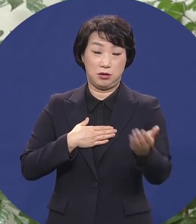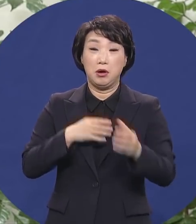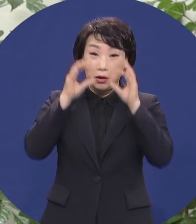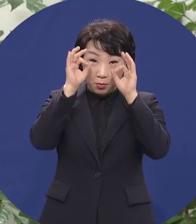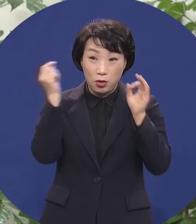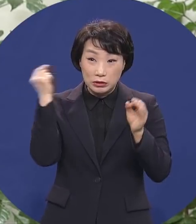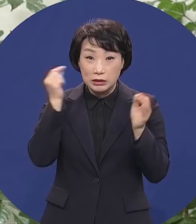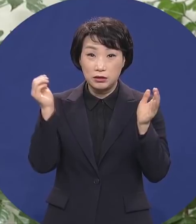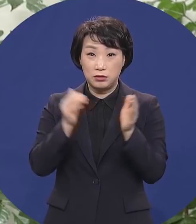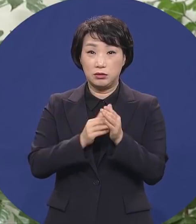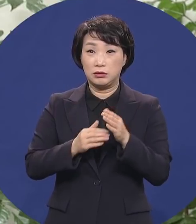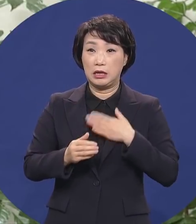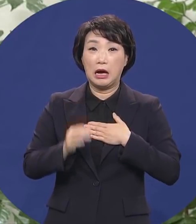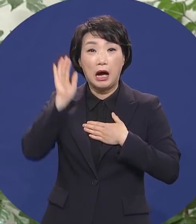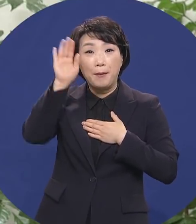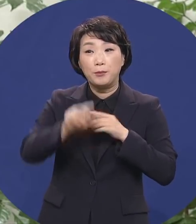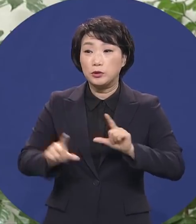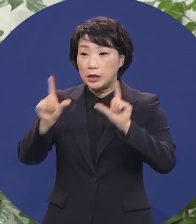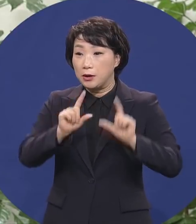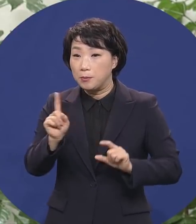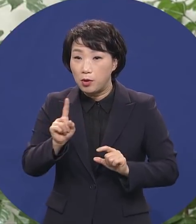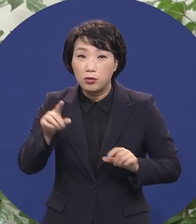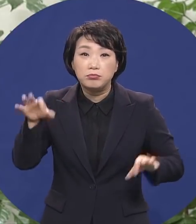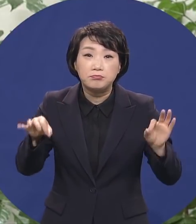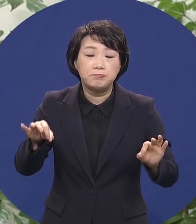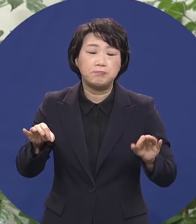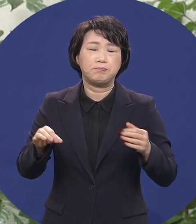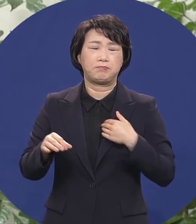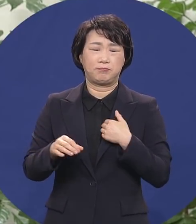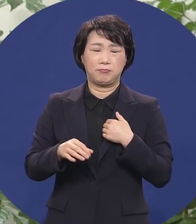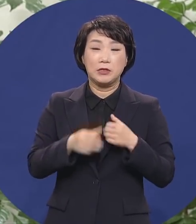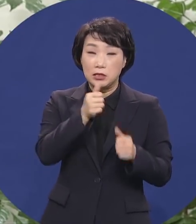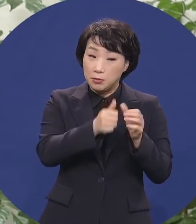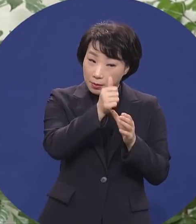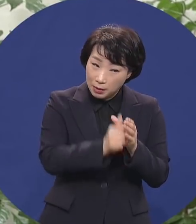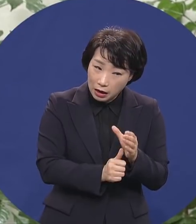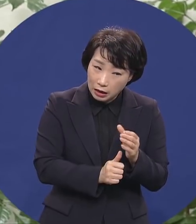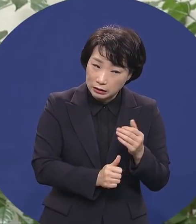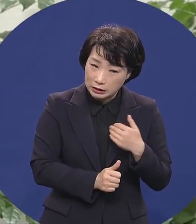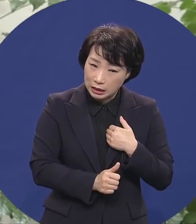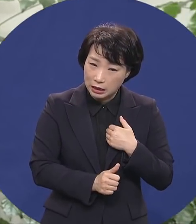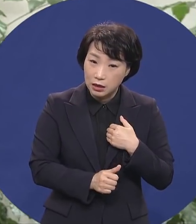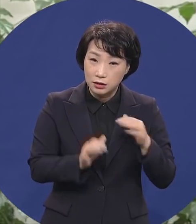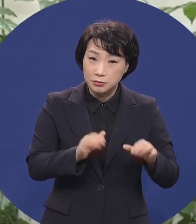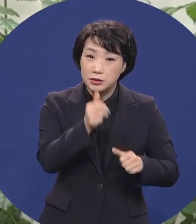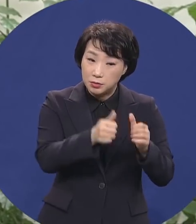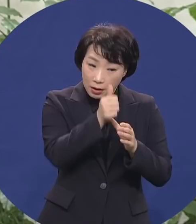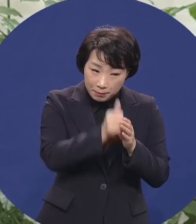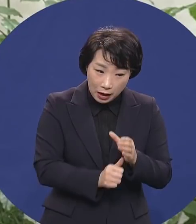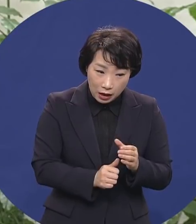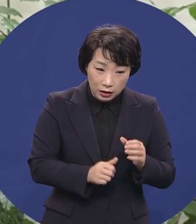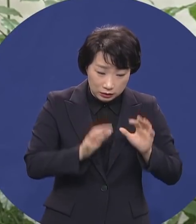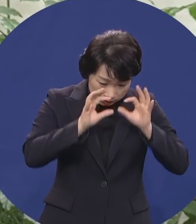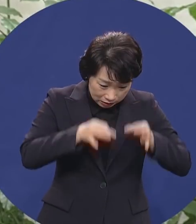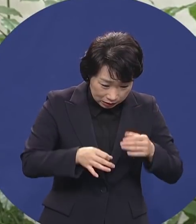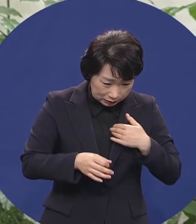들었거든. 내가 어떻게 살아야 되는 거? 내가 시험 들었냐? 지금 내 시험 들은 거예요